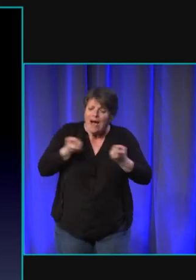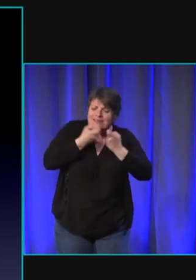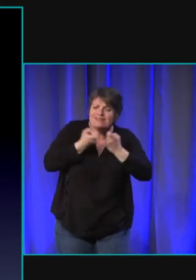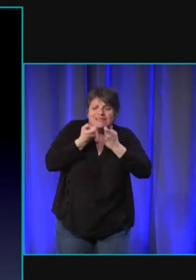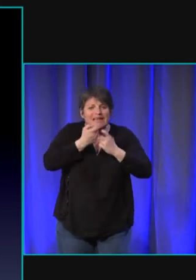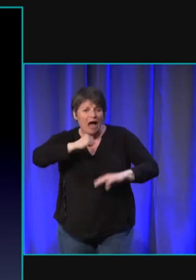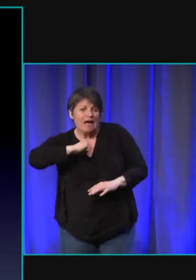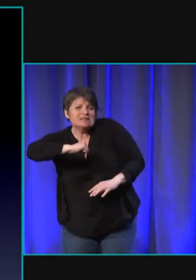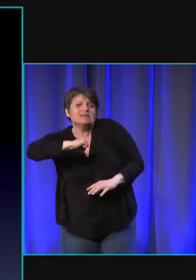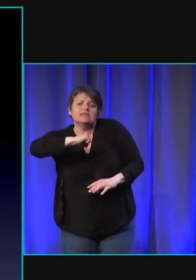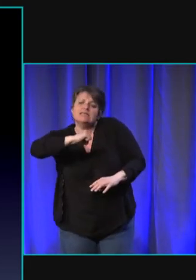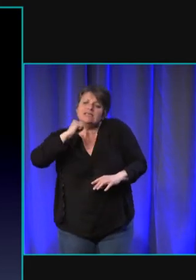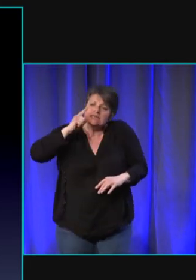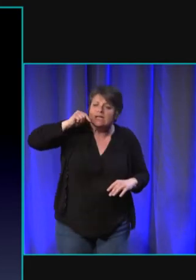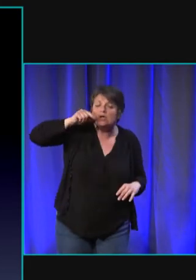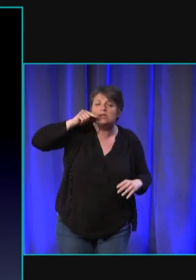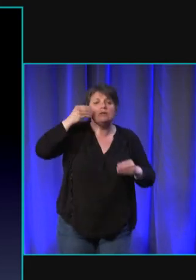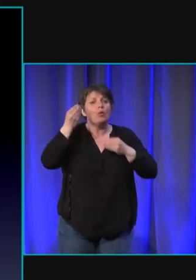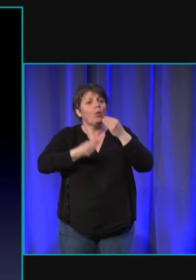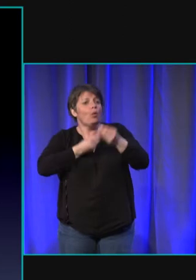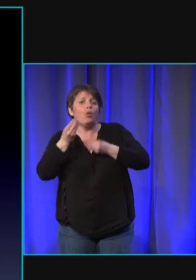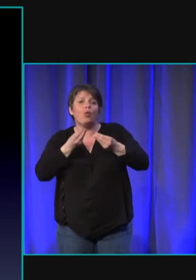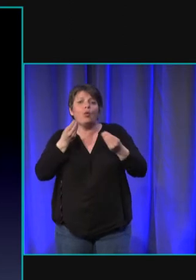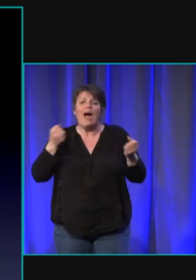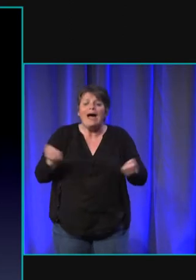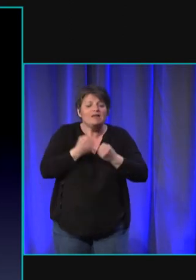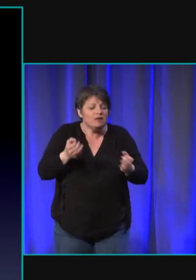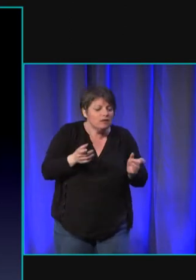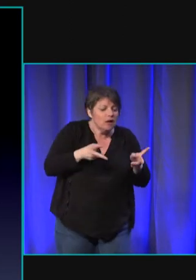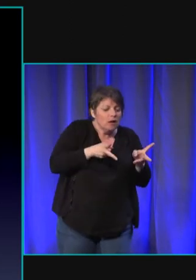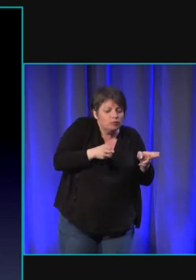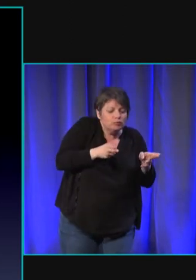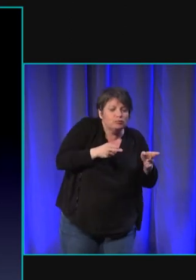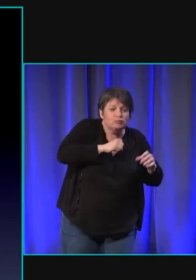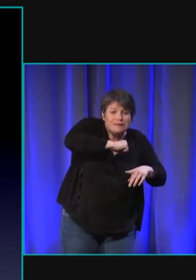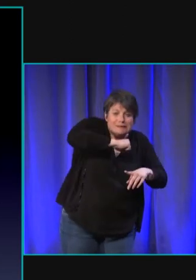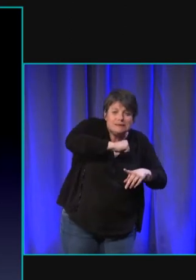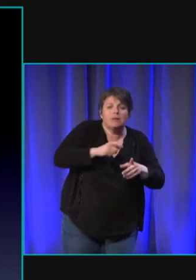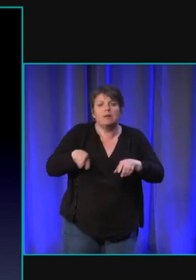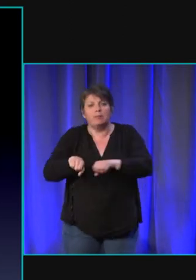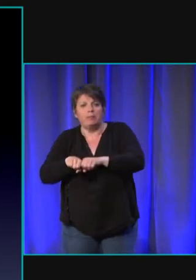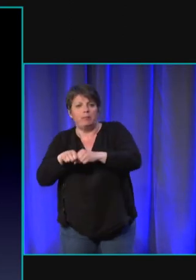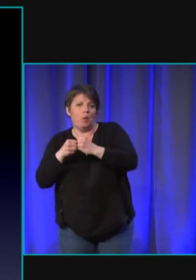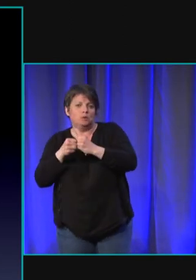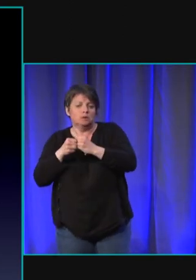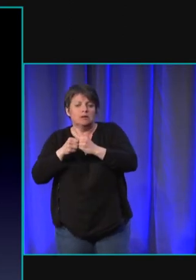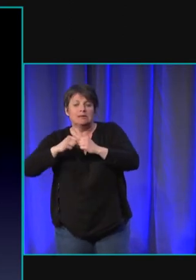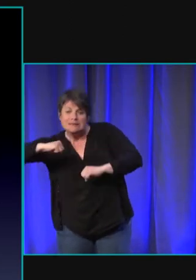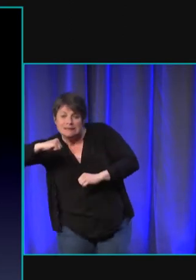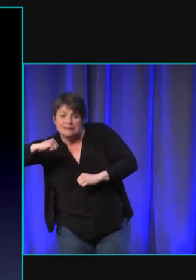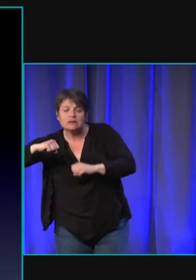intensité modérée, ou bien des activités plutôt de type intermittente, c'est-à-dire où on propose des efforts un petit peu plus intensifs,